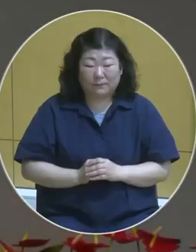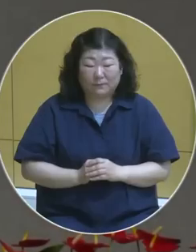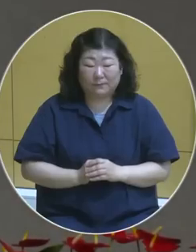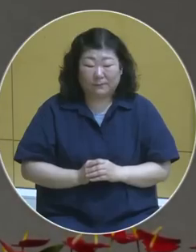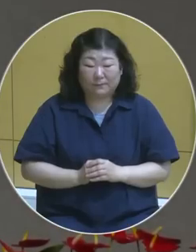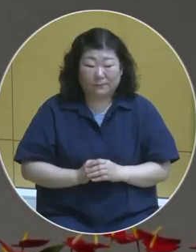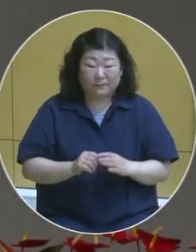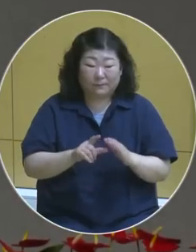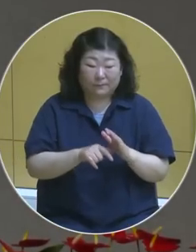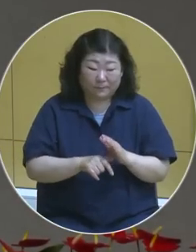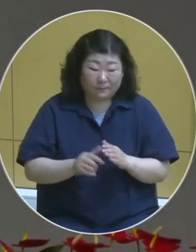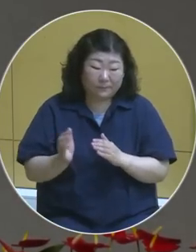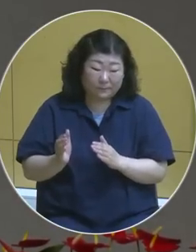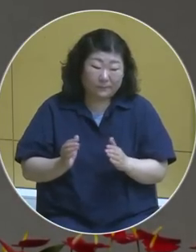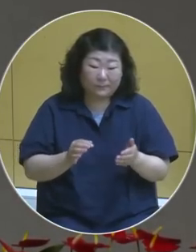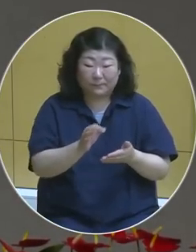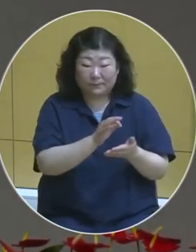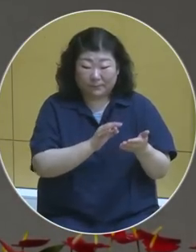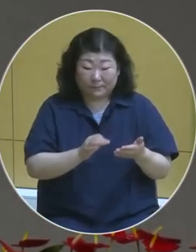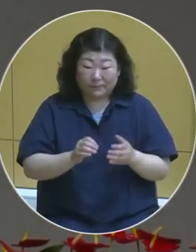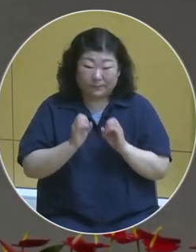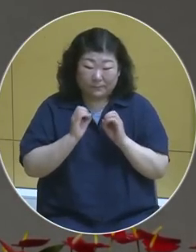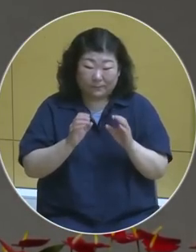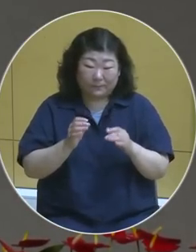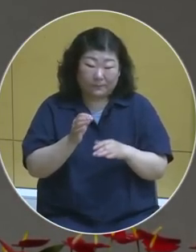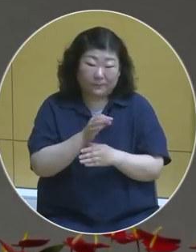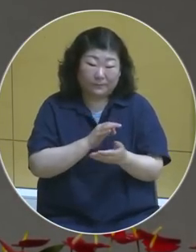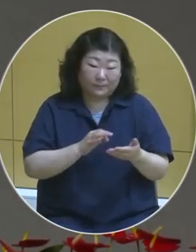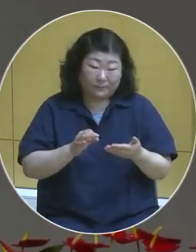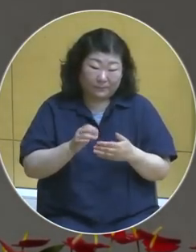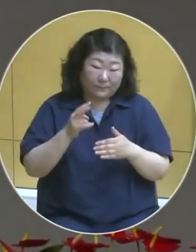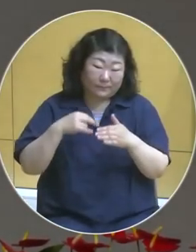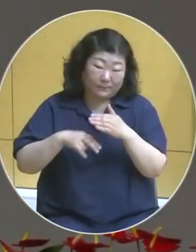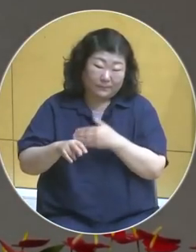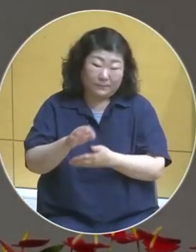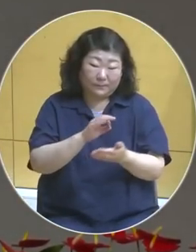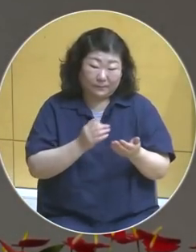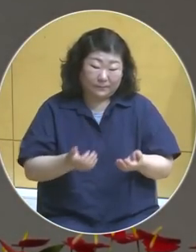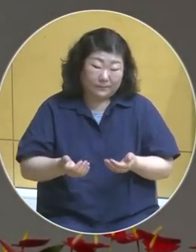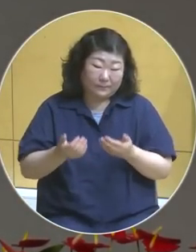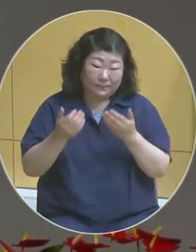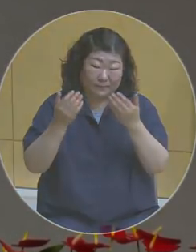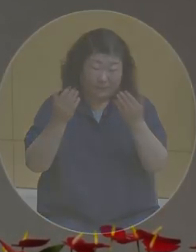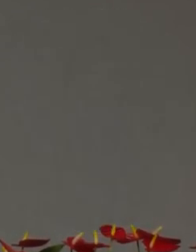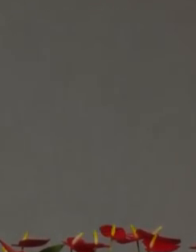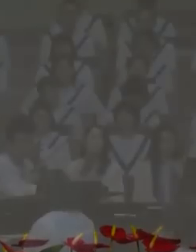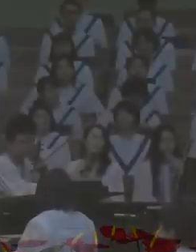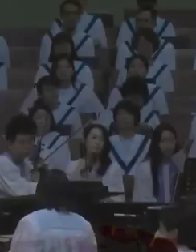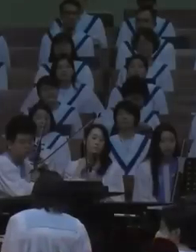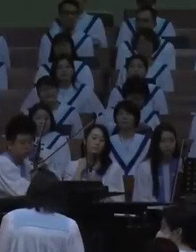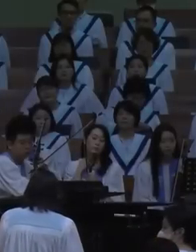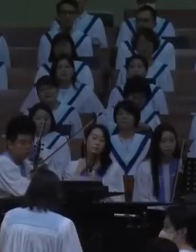이 시간 준비하신 예물과 선교 헌금, 비전 헌금을 봉헌하겠습니다.